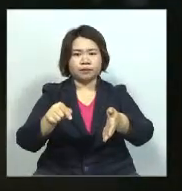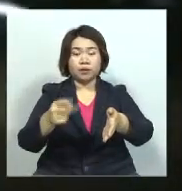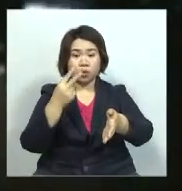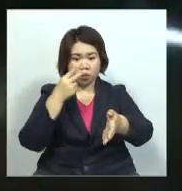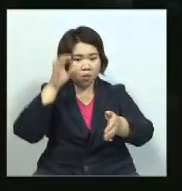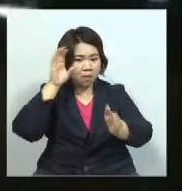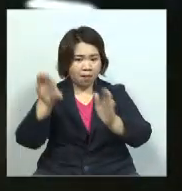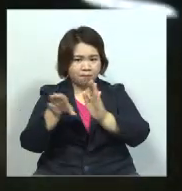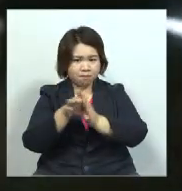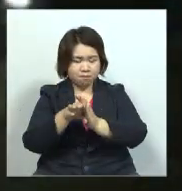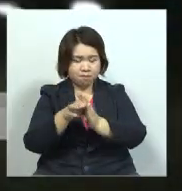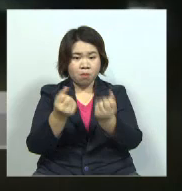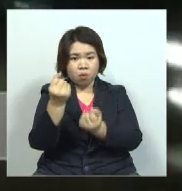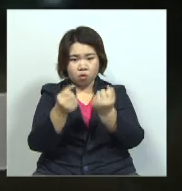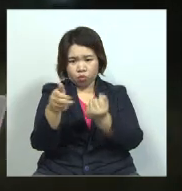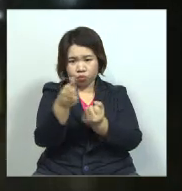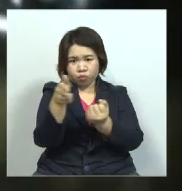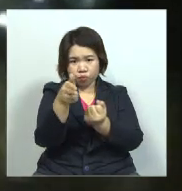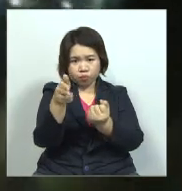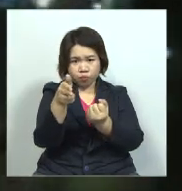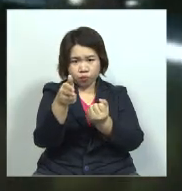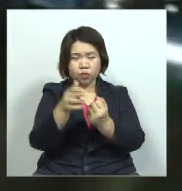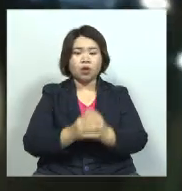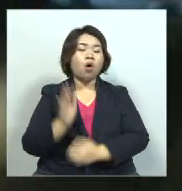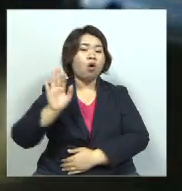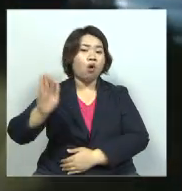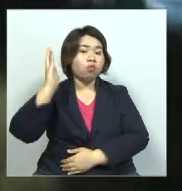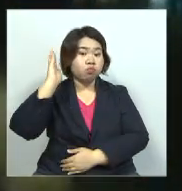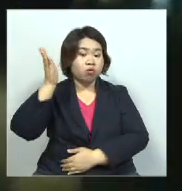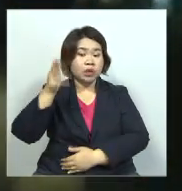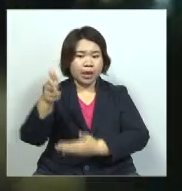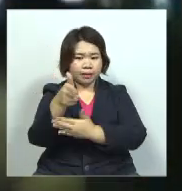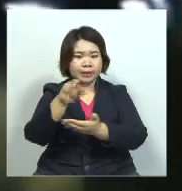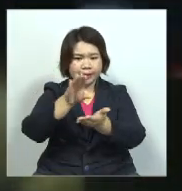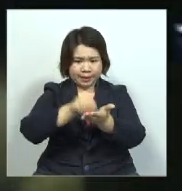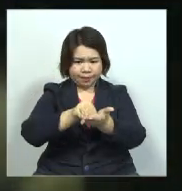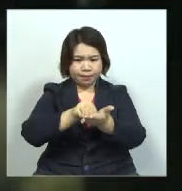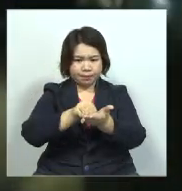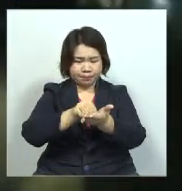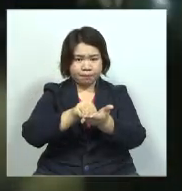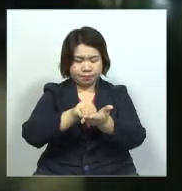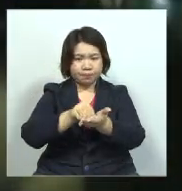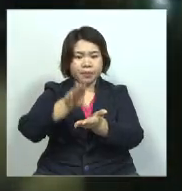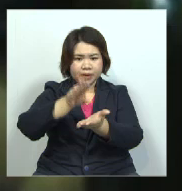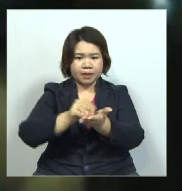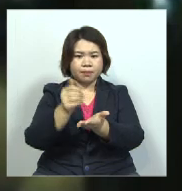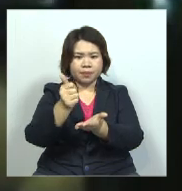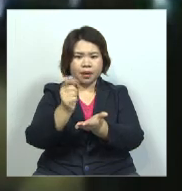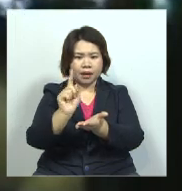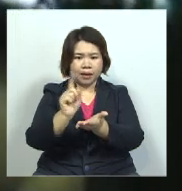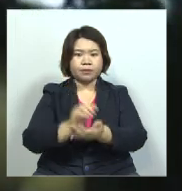ไปดูภาพจากกล้องหน้ารถยนต์นี้นะคะอันนี้เป็นกล้องของนายภูมิพัฒน์พัฒนสกุลเจริญค่ะบันทึกไว้